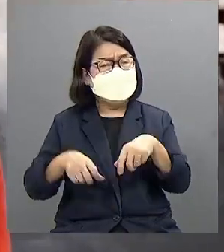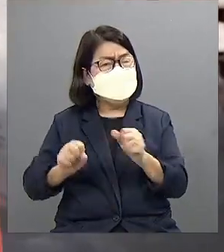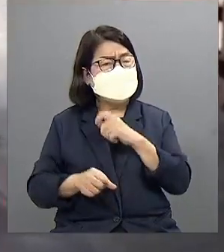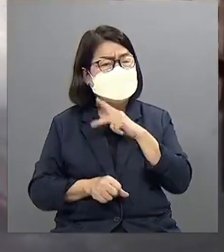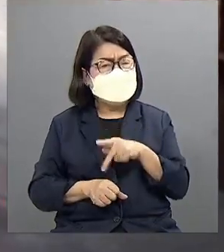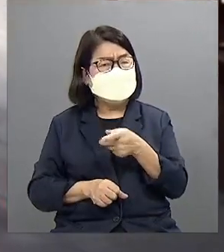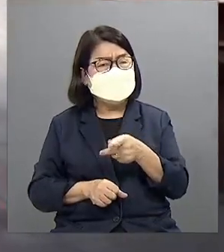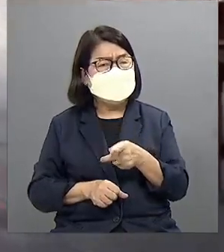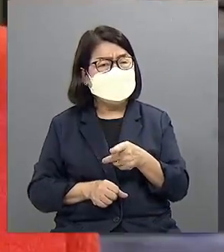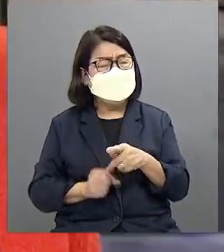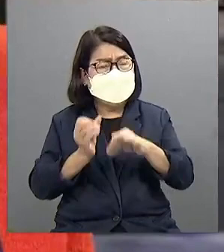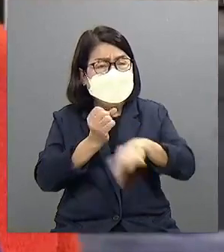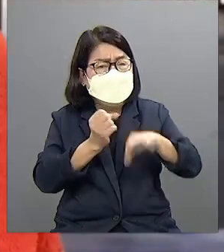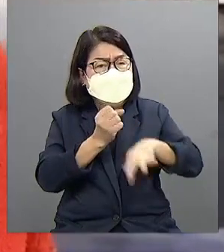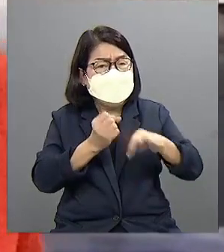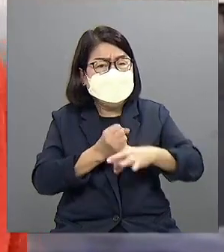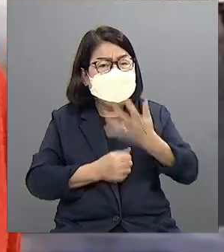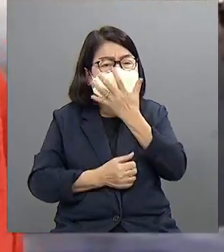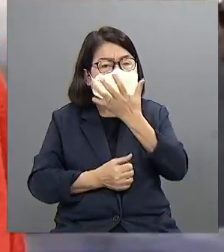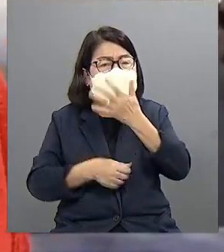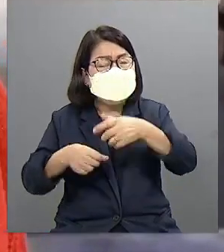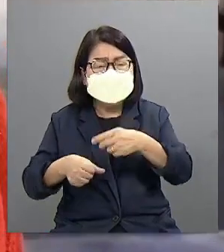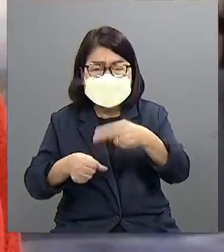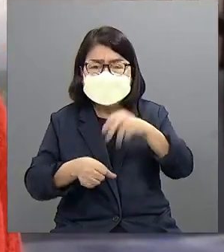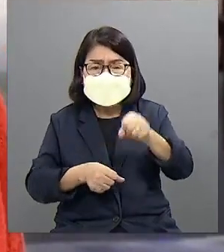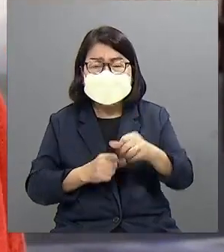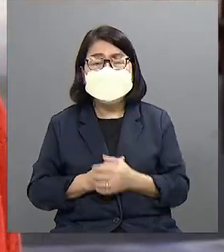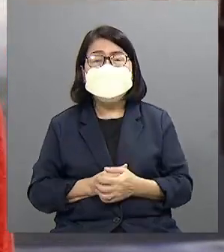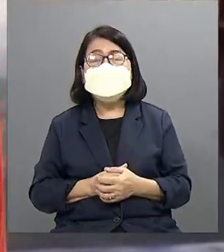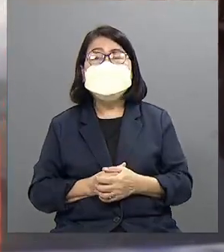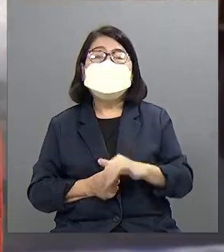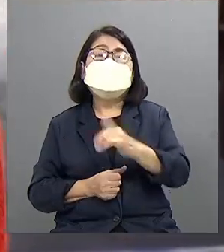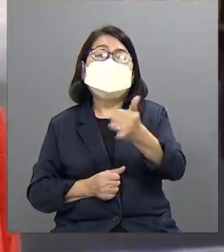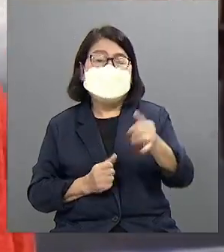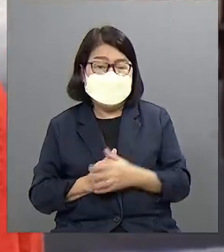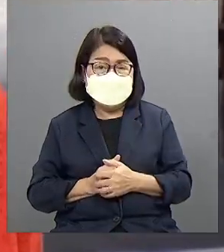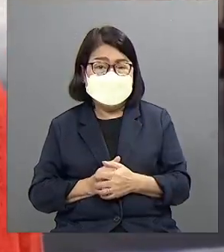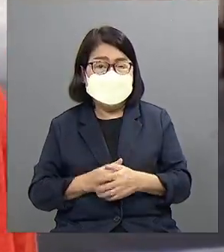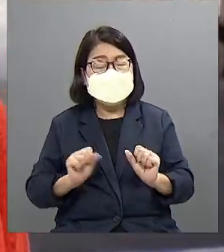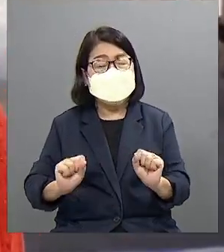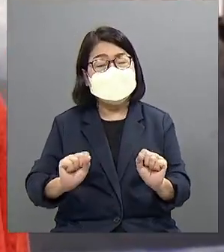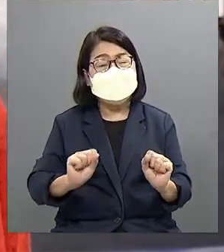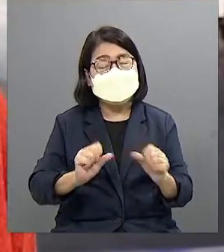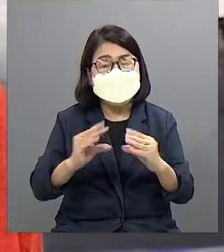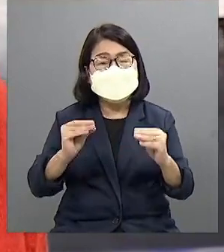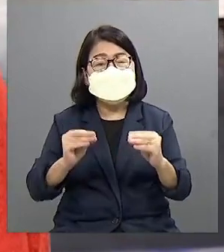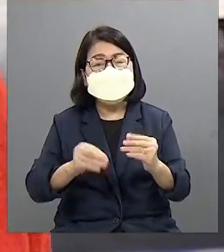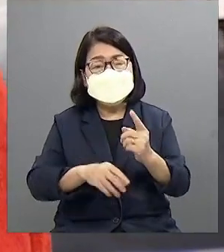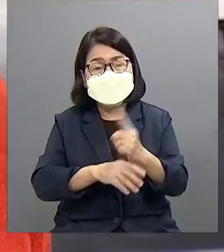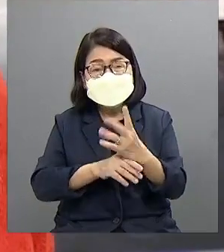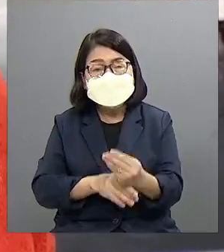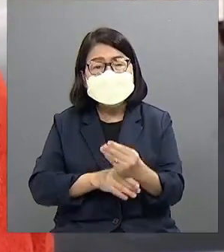มันบางคนอ่ะเขาไปอย่างเงี้ยเขาก็หมดกลางทาง อ๋อไปหมดกลางทางแล้วเขาจะโดนกันหมด เขาก็ไม่รู้ว่